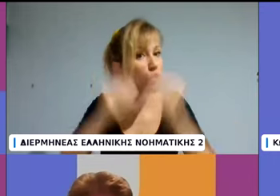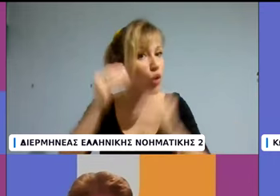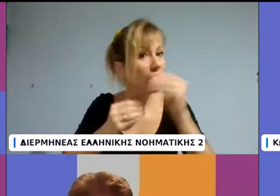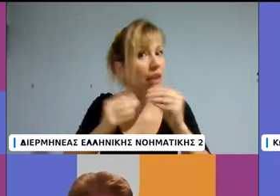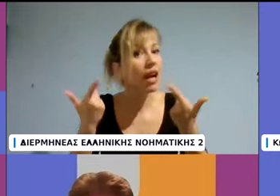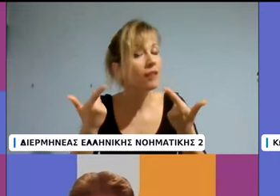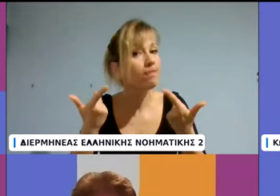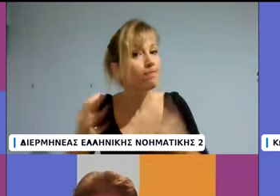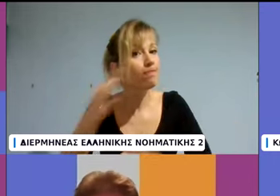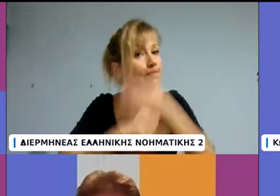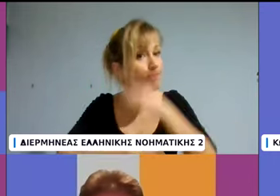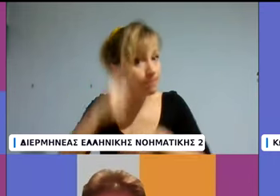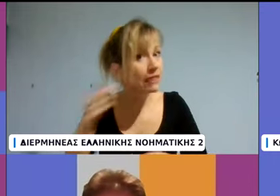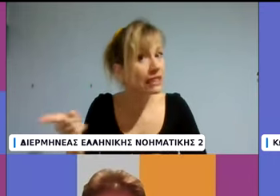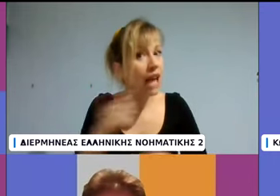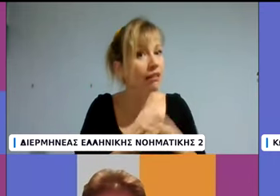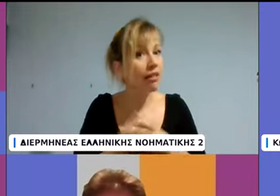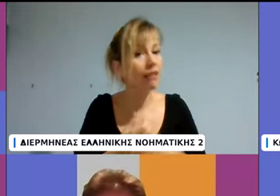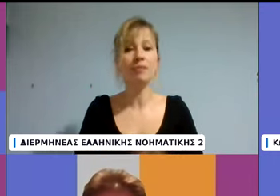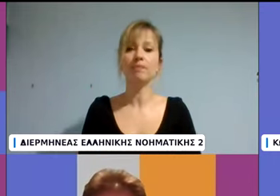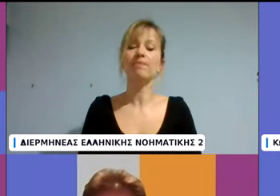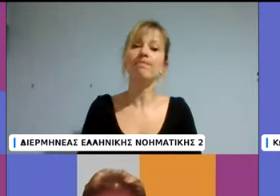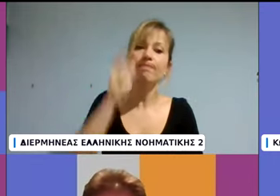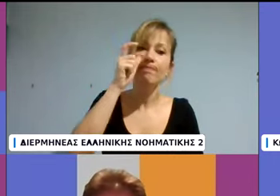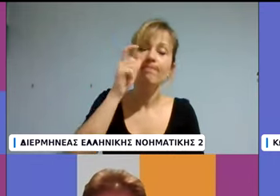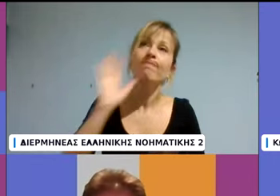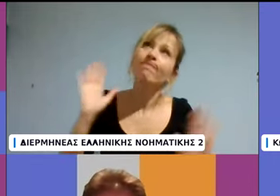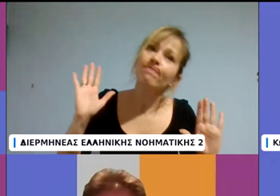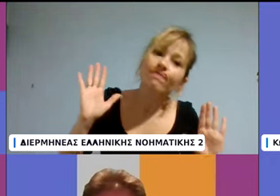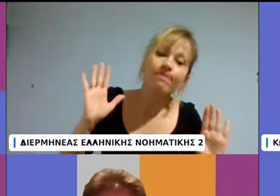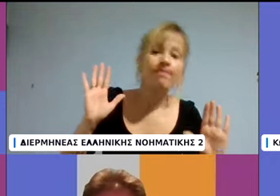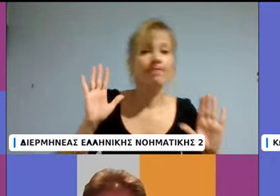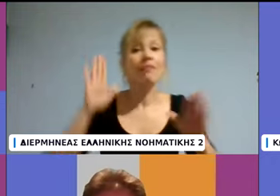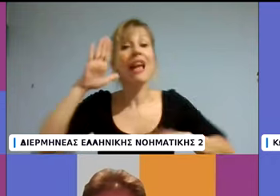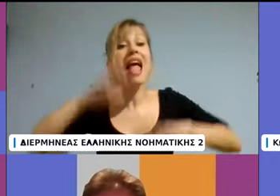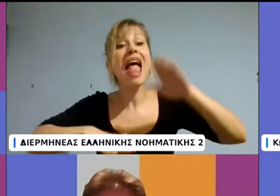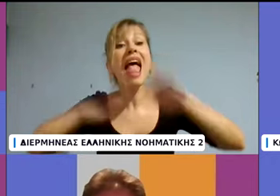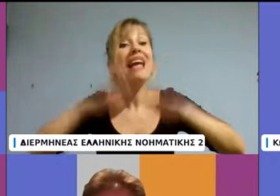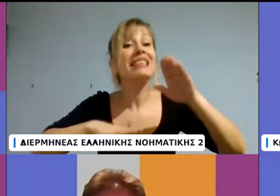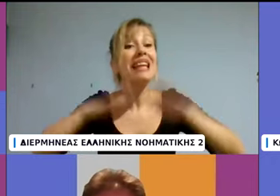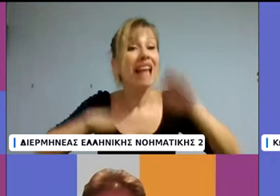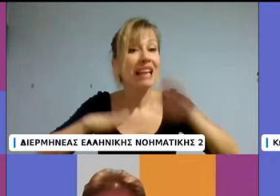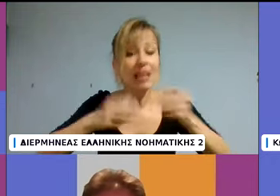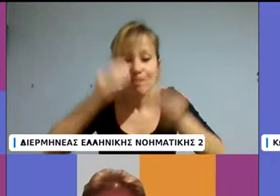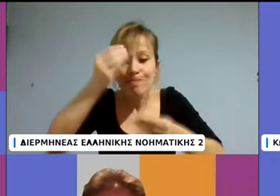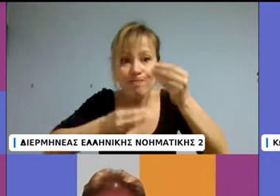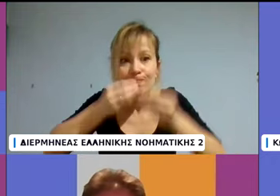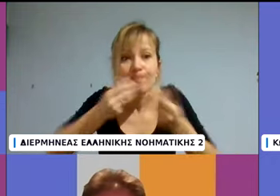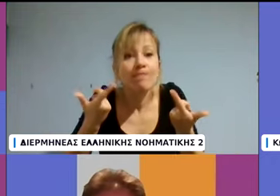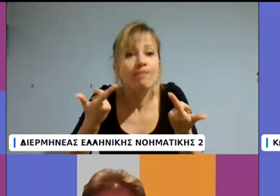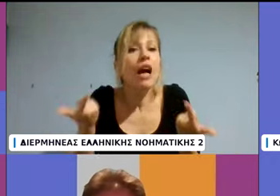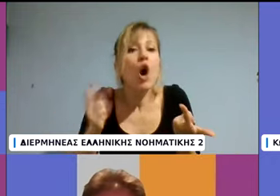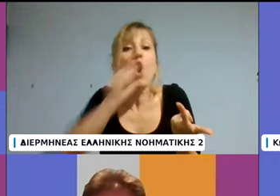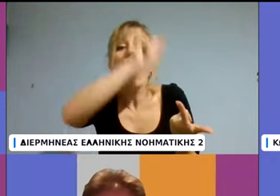Πολύ δύσκολο να απαντήσουμε αυτό, γιατί εξαρτάται λιγάκι και από το κόστος της διαβίωσης,